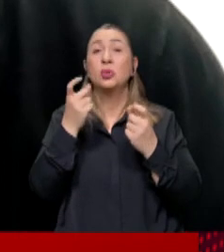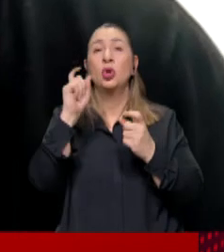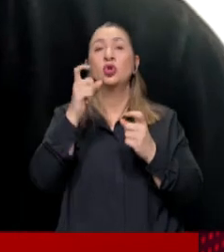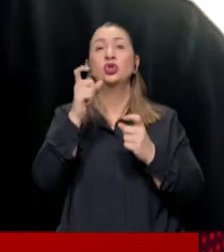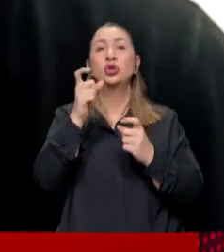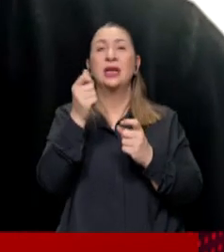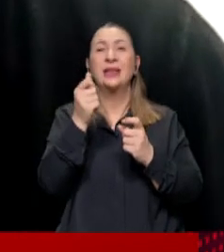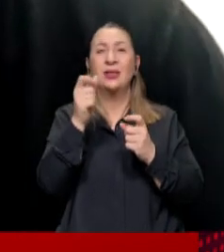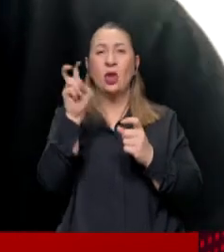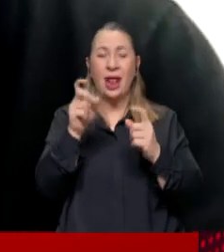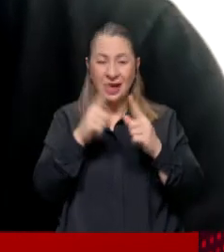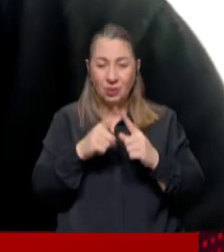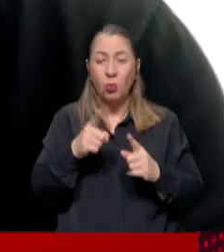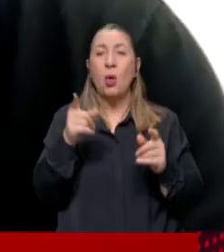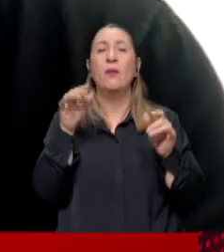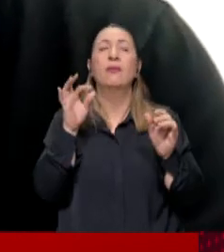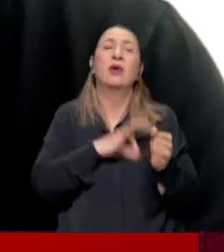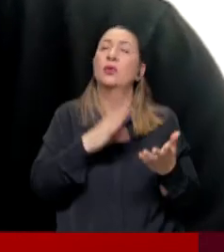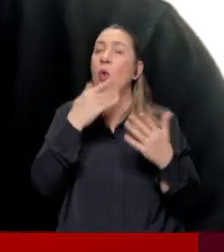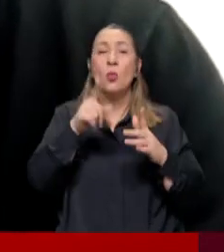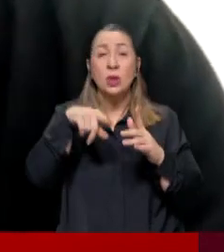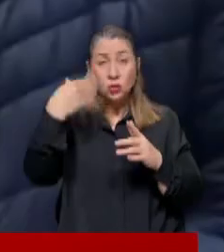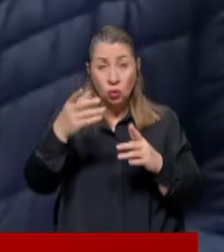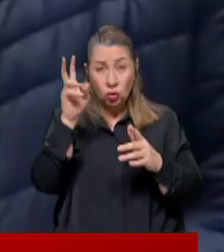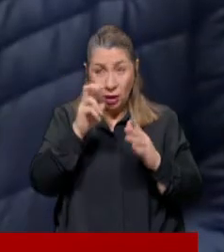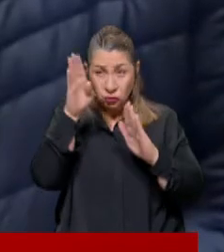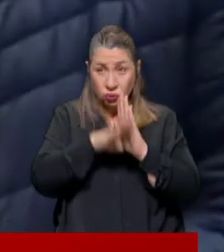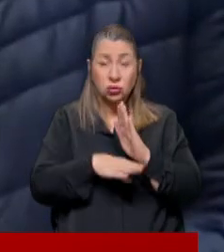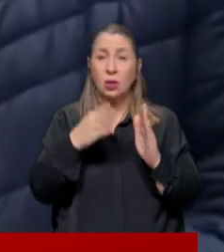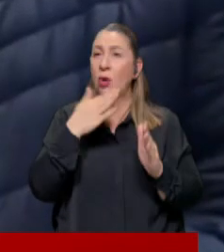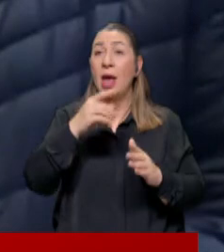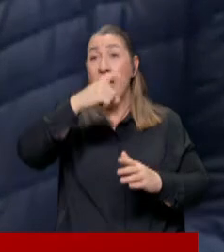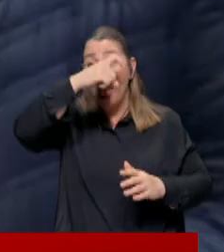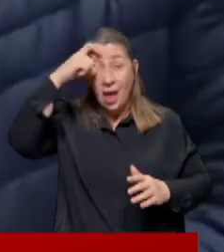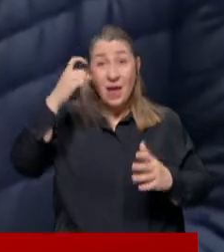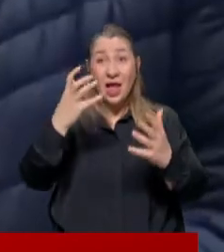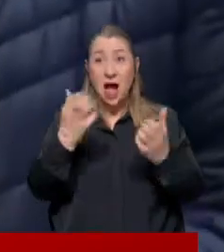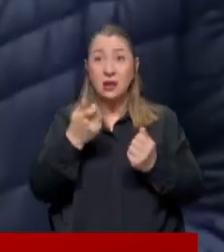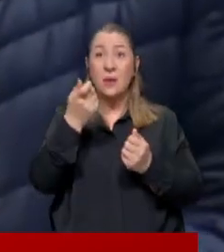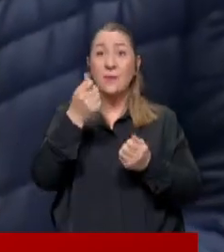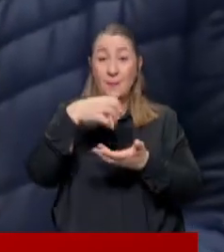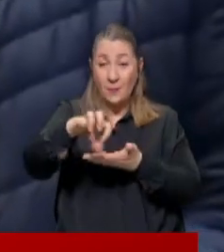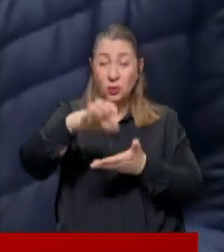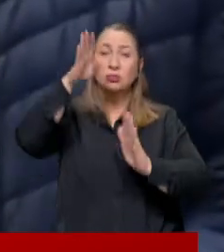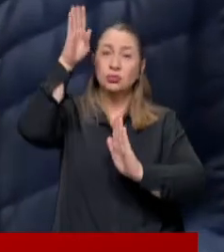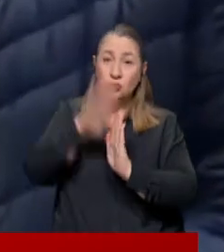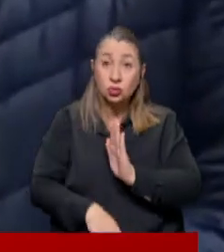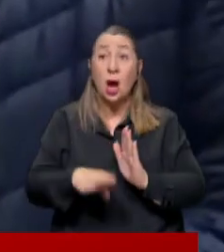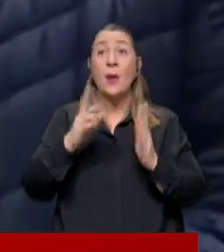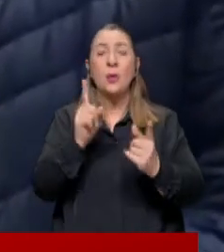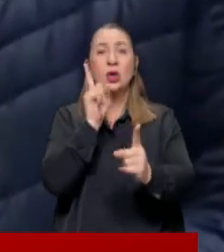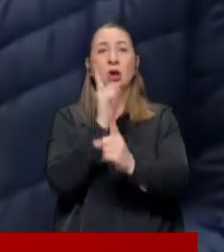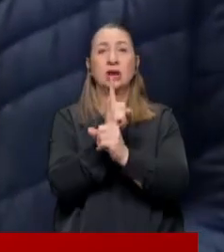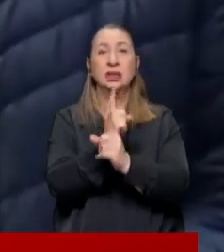hesaplayarak hiçbir yere varamayız ve doların bundan sonra da düşeceği yok. Emeğin aldığı pay düştü ama bunun